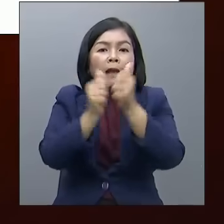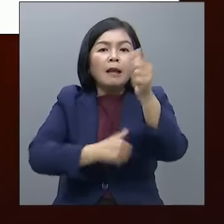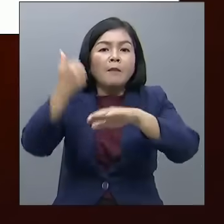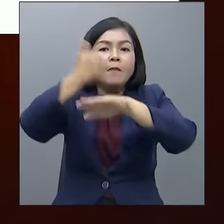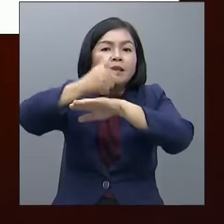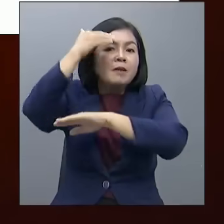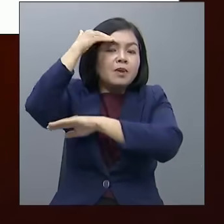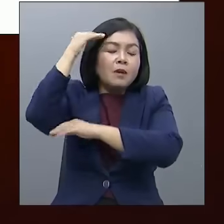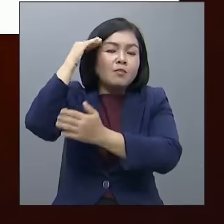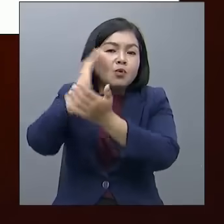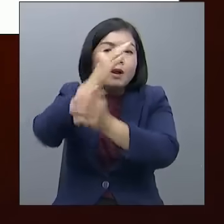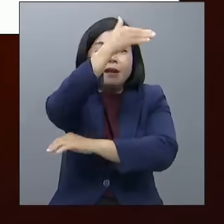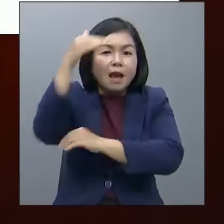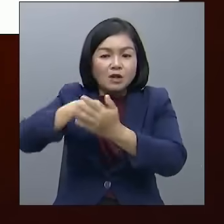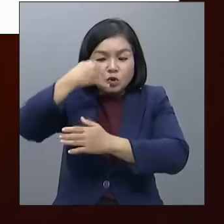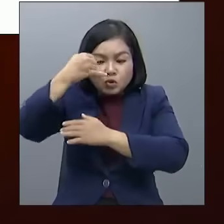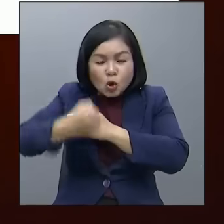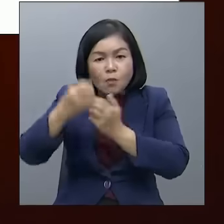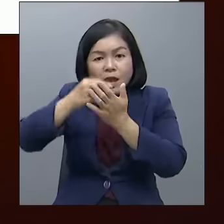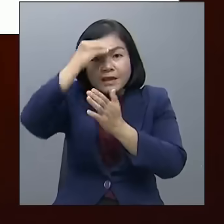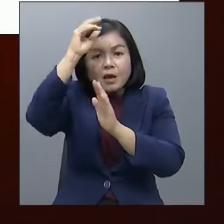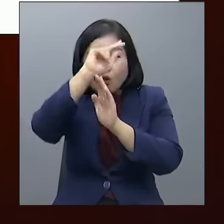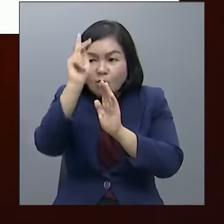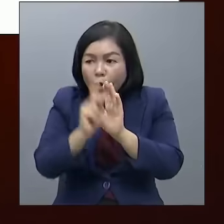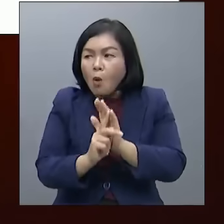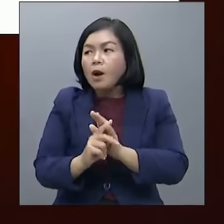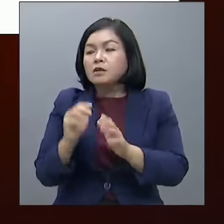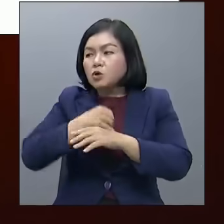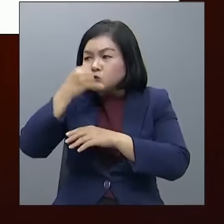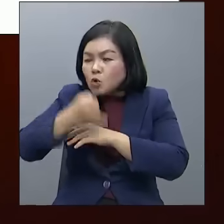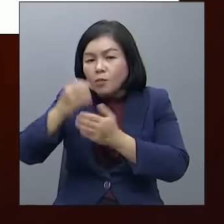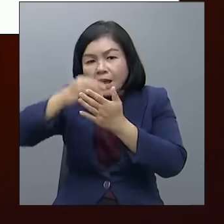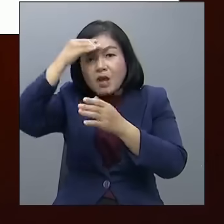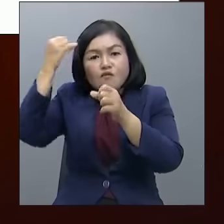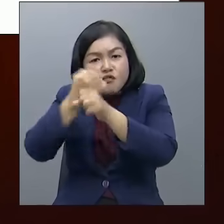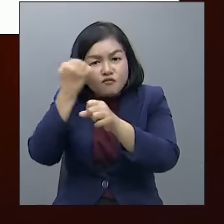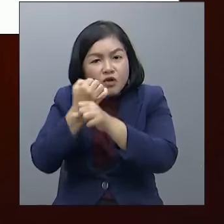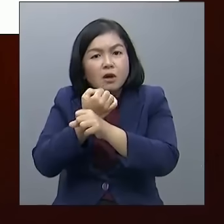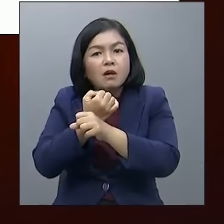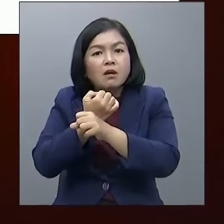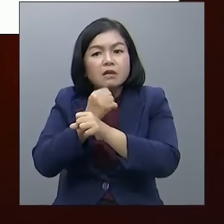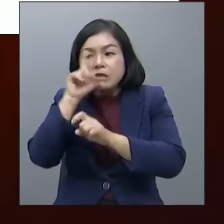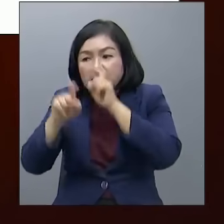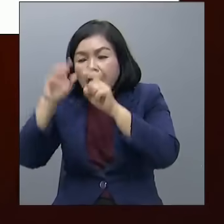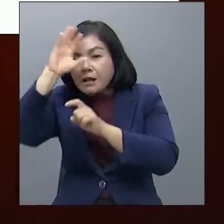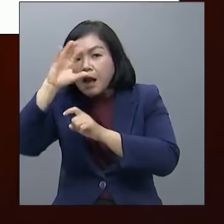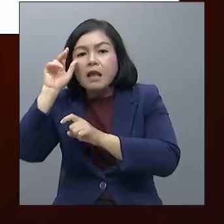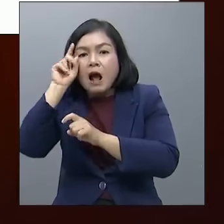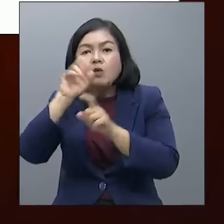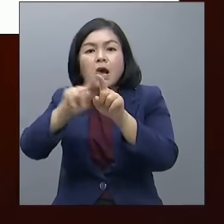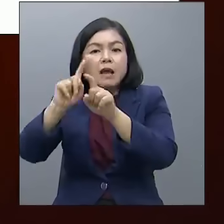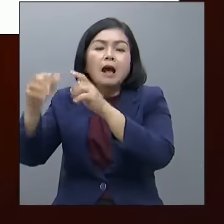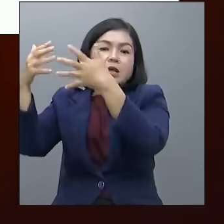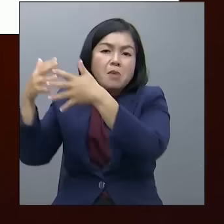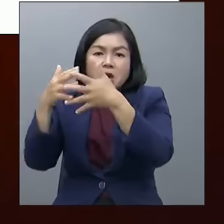ร.ท่านจบนิติศาสตร์จบหลักสูตร FBI จบหลักสูตรสืบสวนสอบสวนมาจากสหรัฐอเมริกาผ